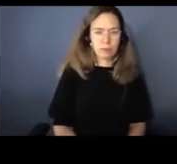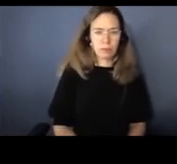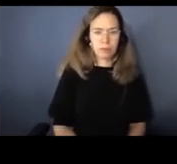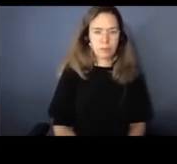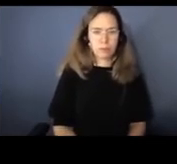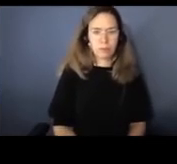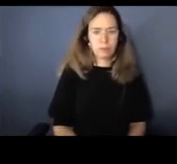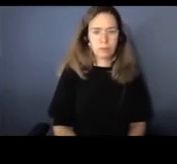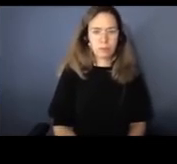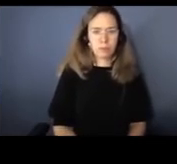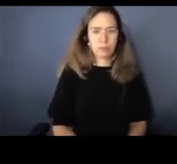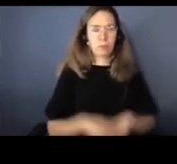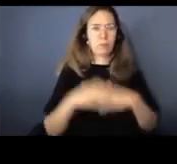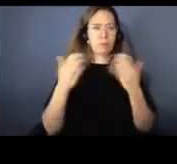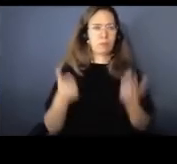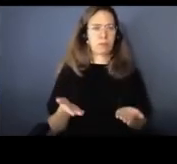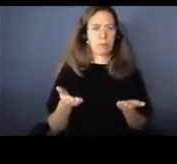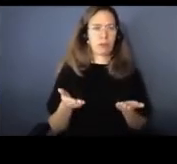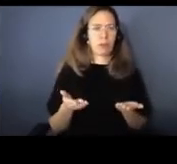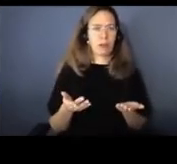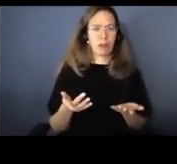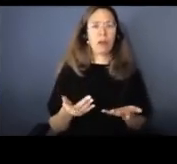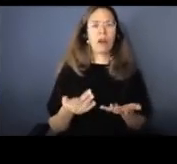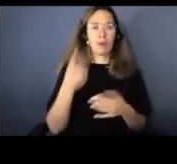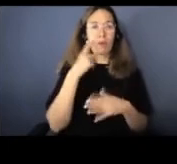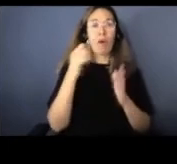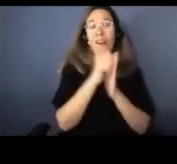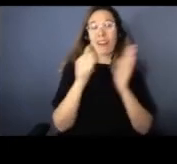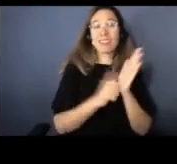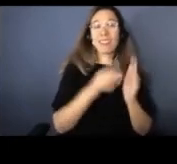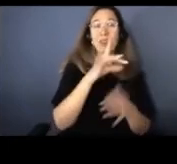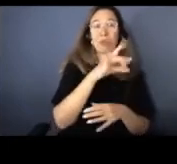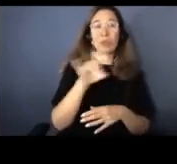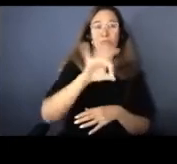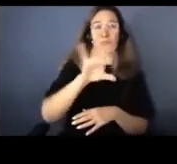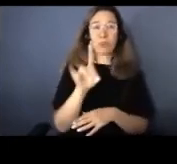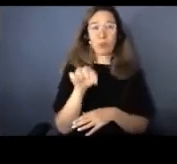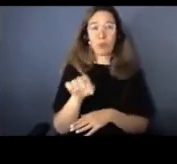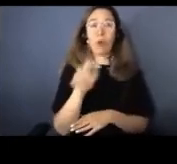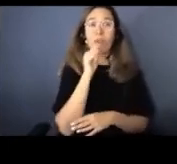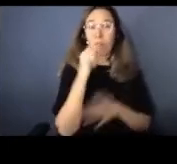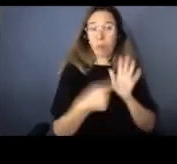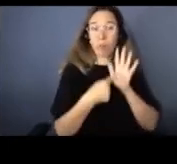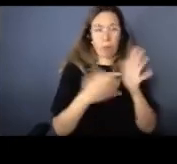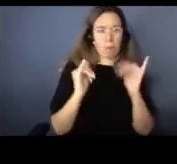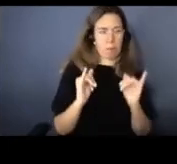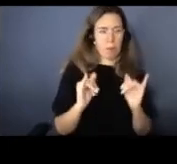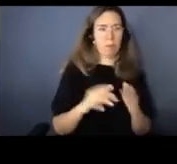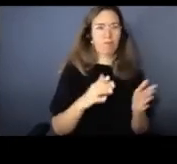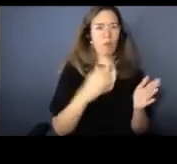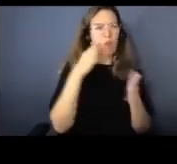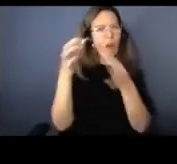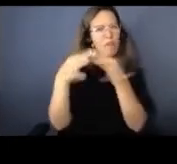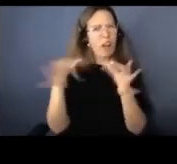Et donc, ici, voilà, si on revient à l'article 898.1, comme je le disais, la version anglaise est un peu